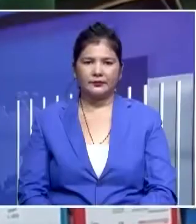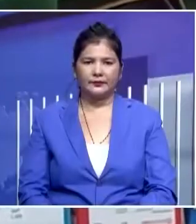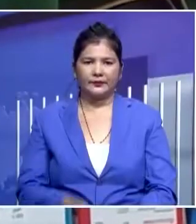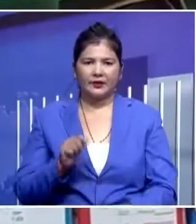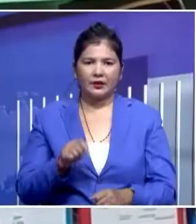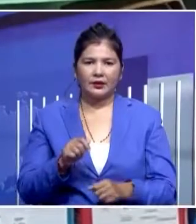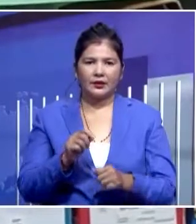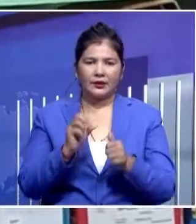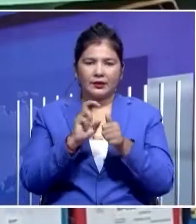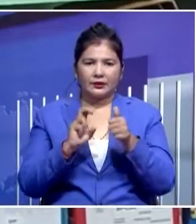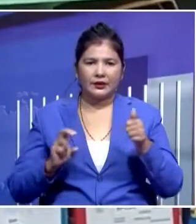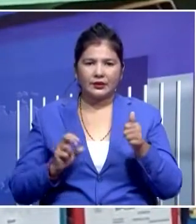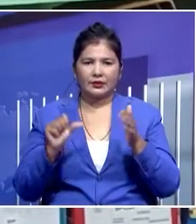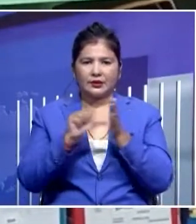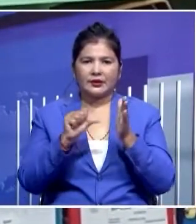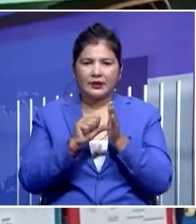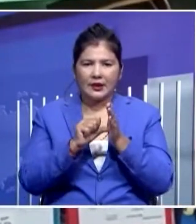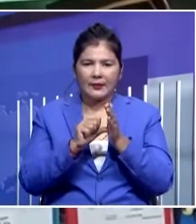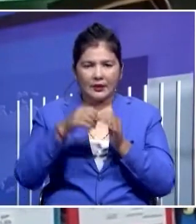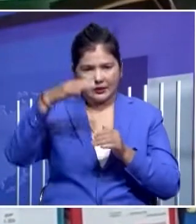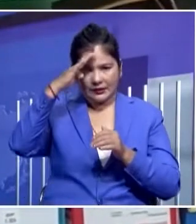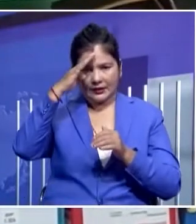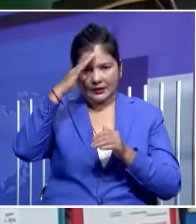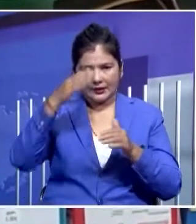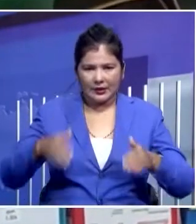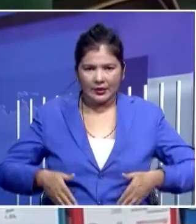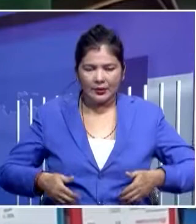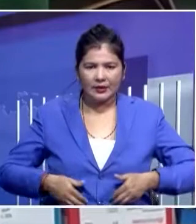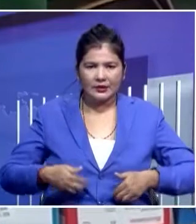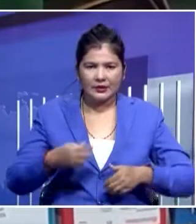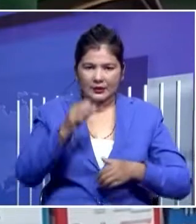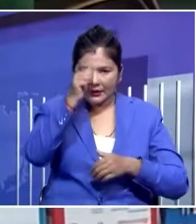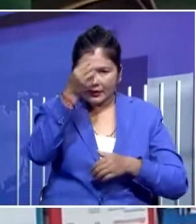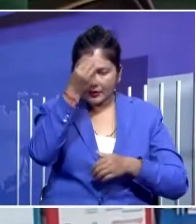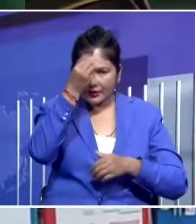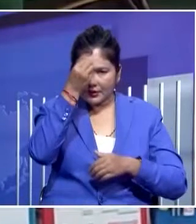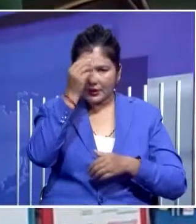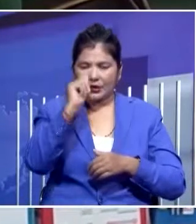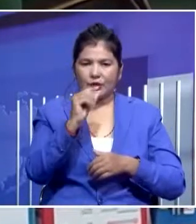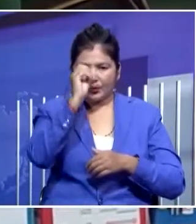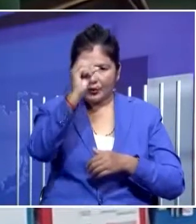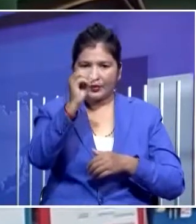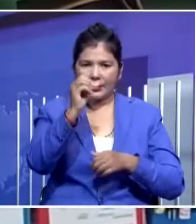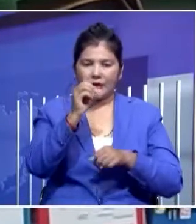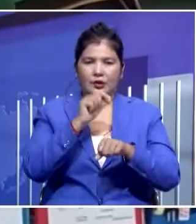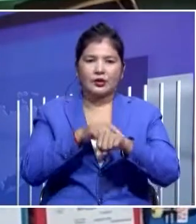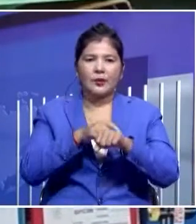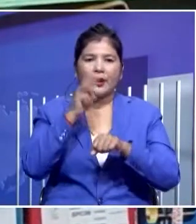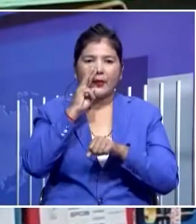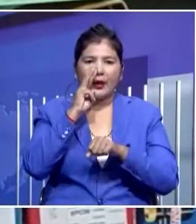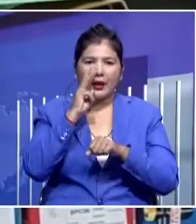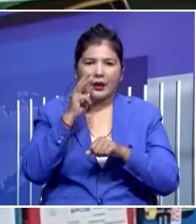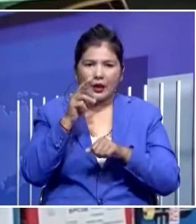अहिले यो दार्चुला जिल्लामा सरकारले जो बजार अनुगमन तिहार दसैँ तिहारको पूर्व सन्ध्यामा चाडपर्वको पूर्व सन्ध्यामा